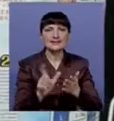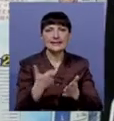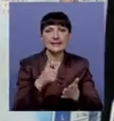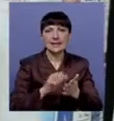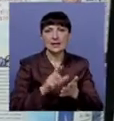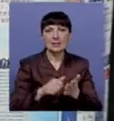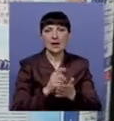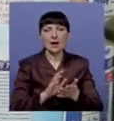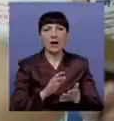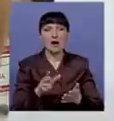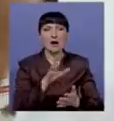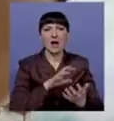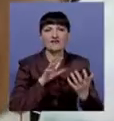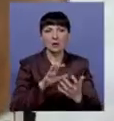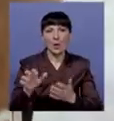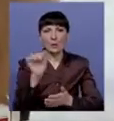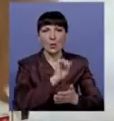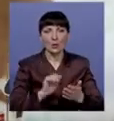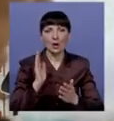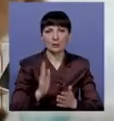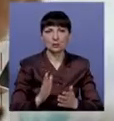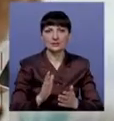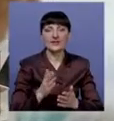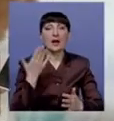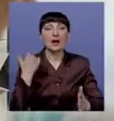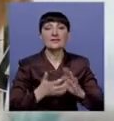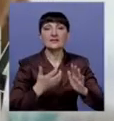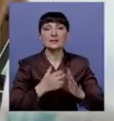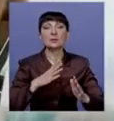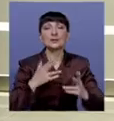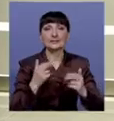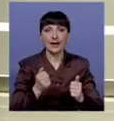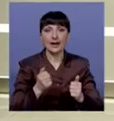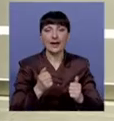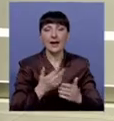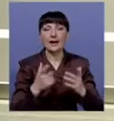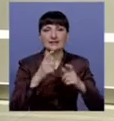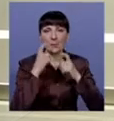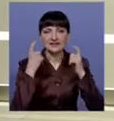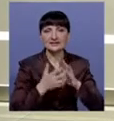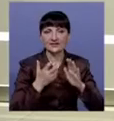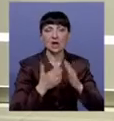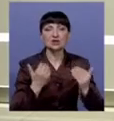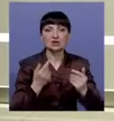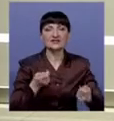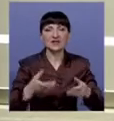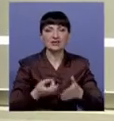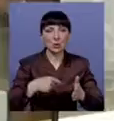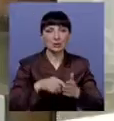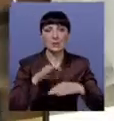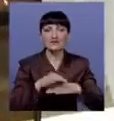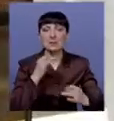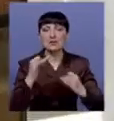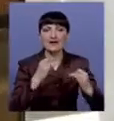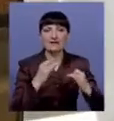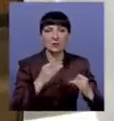средств для обработки общественного транспорта. Ранее наблюдается недостаток средств гигиены и санитарных масок. Сейчас власти города провели